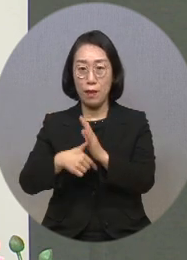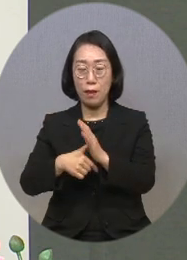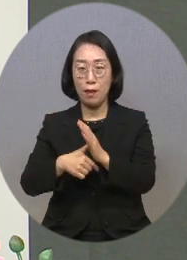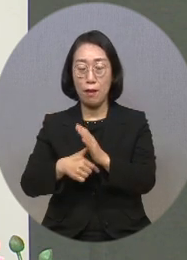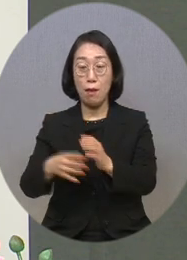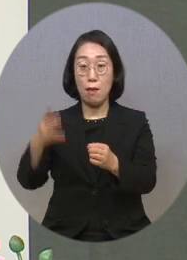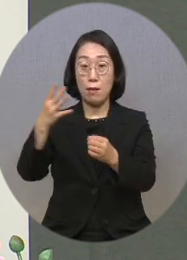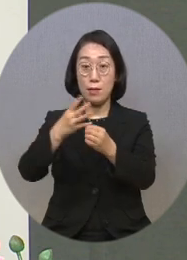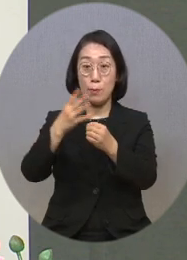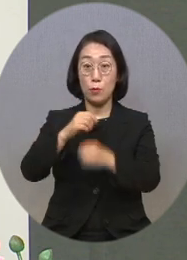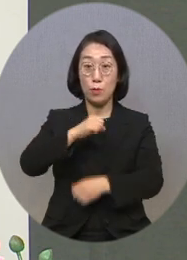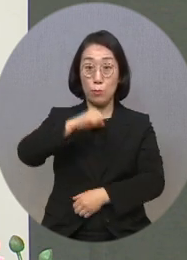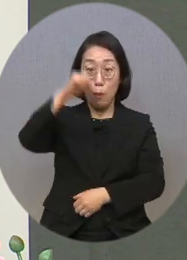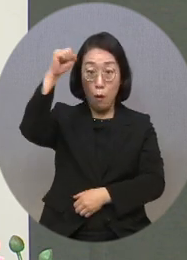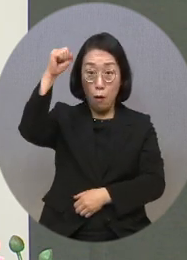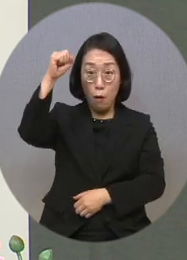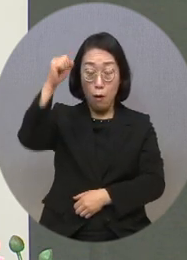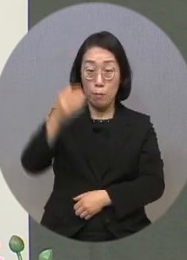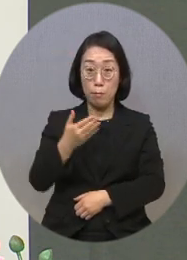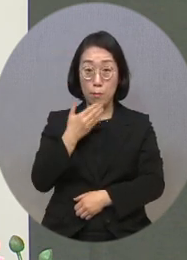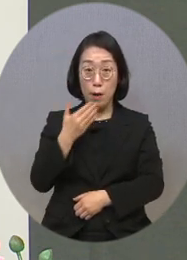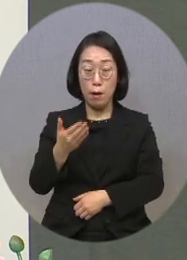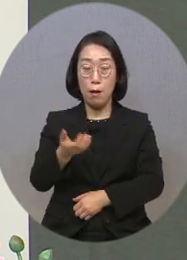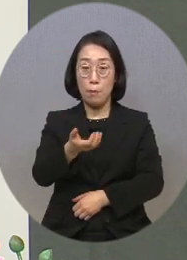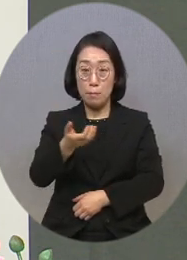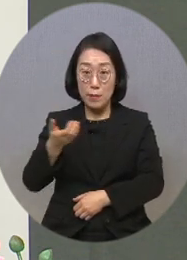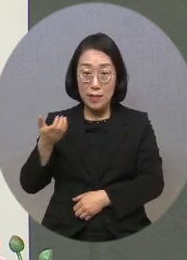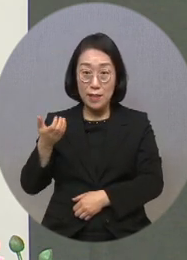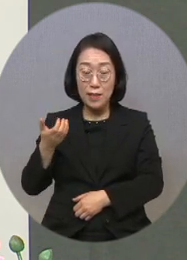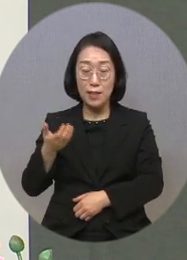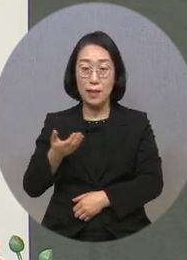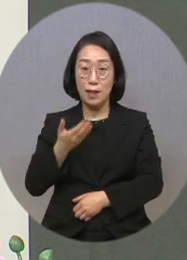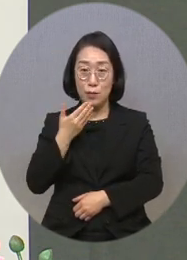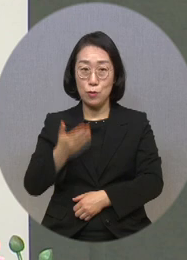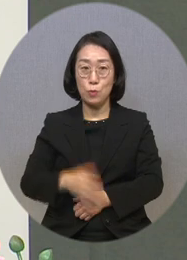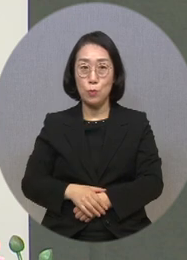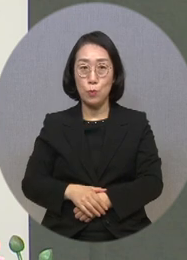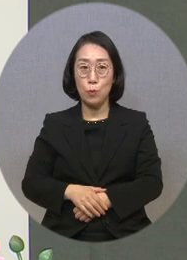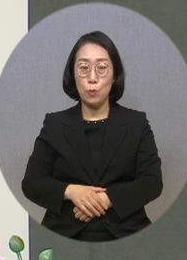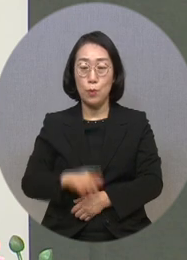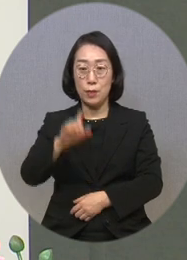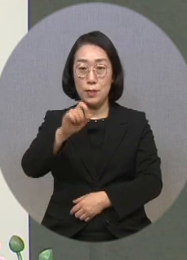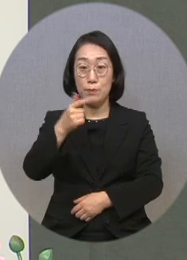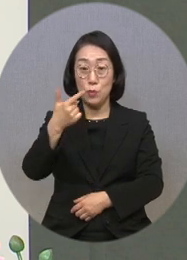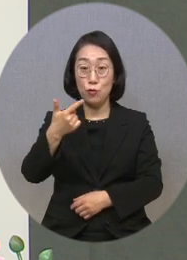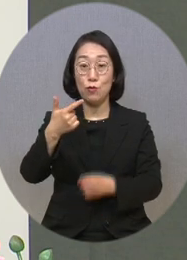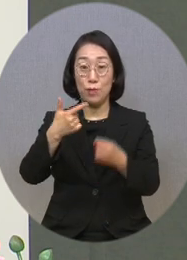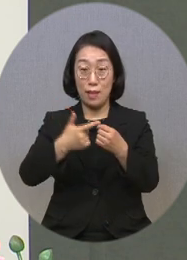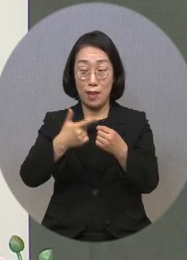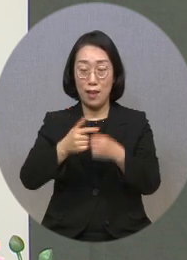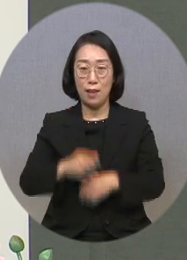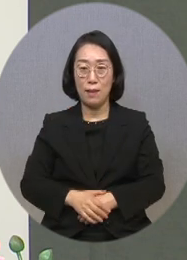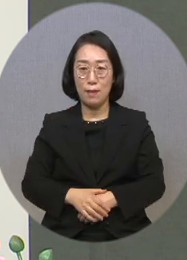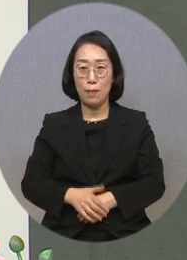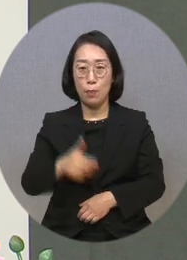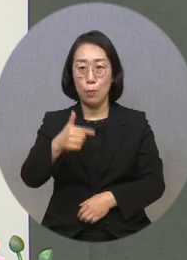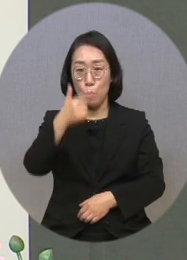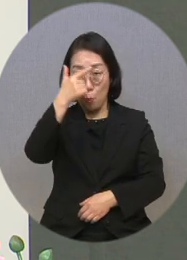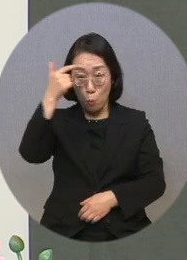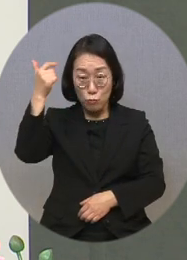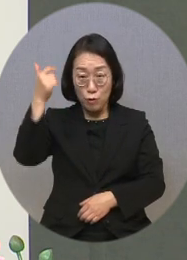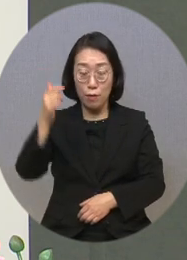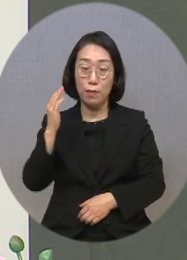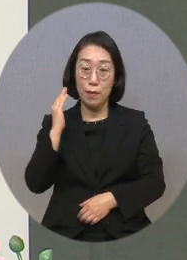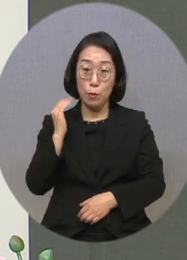4강에 진출할 것이다 라는 예측이라든가 16대 우리나라 노무현